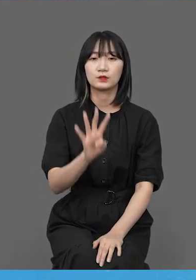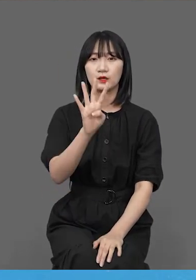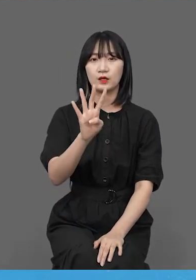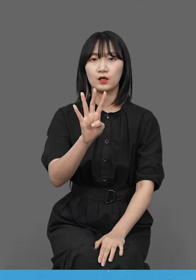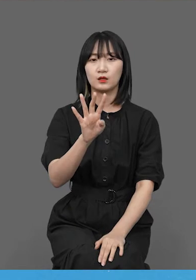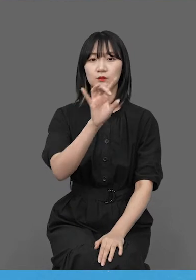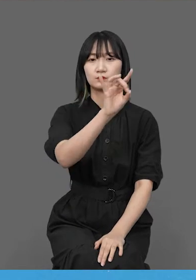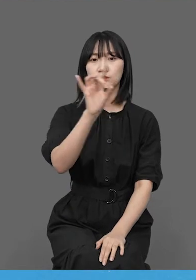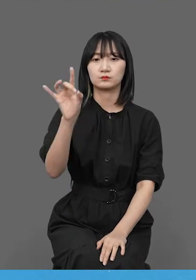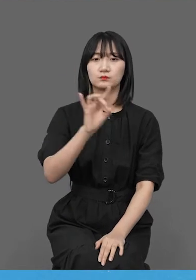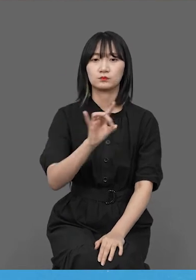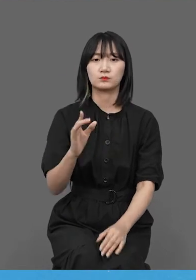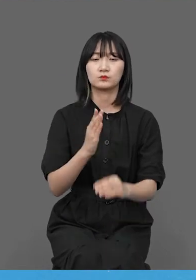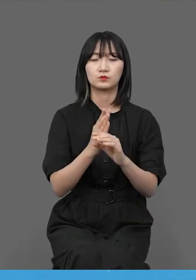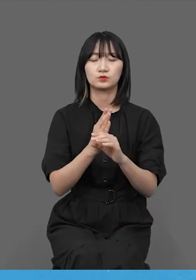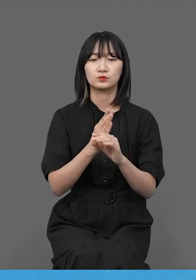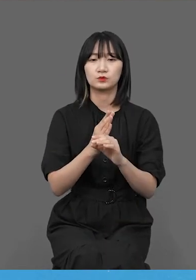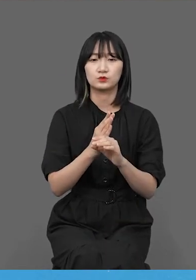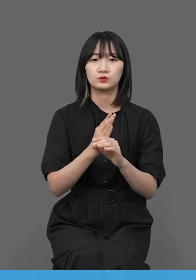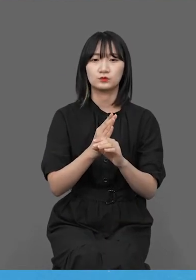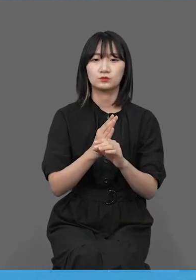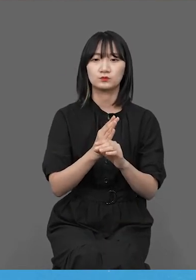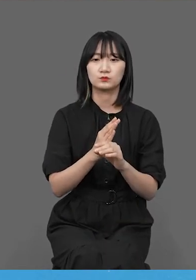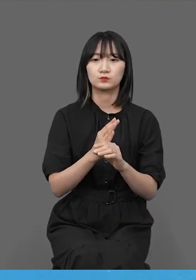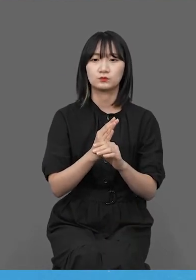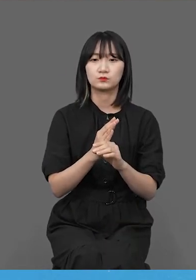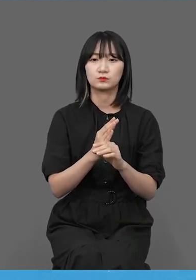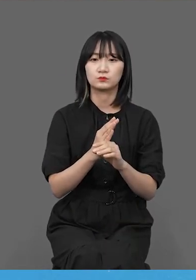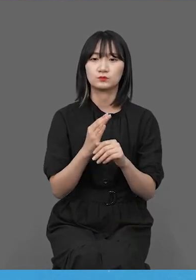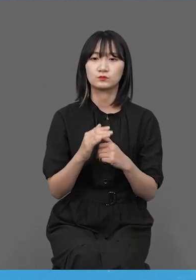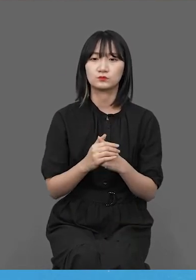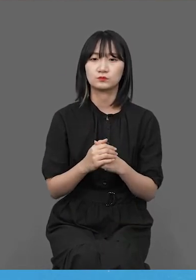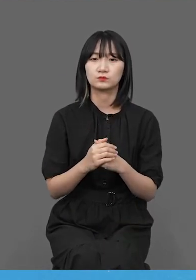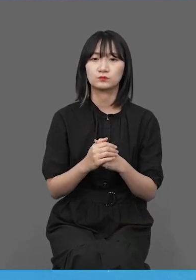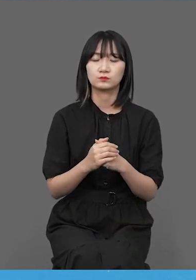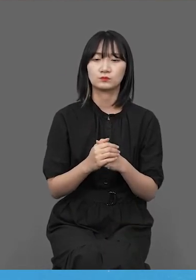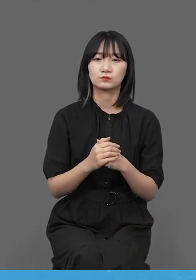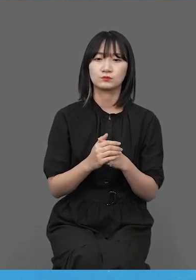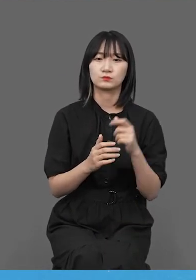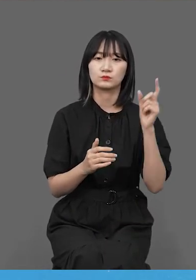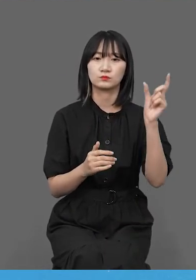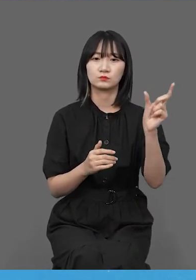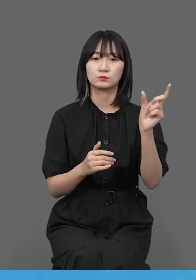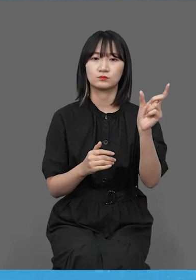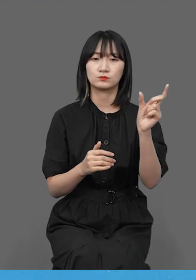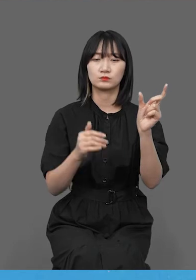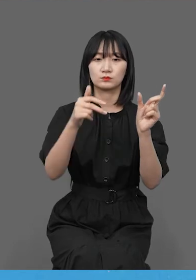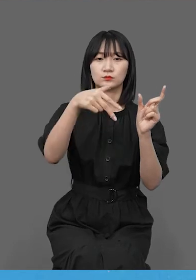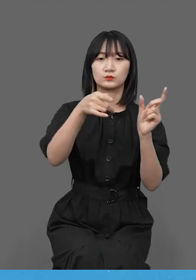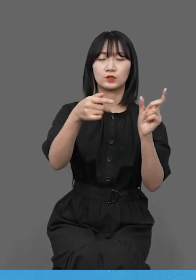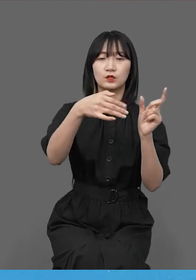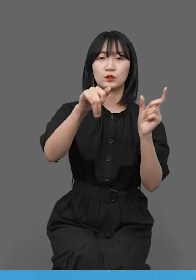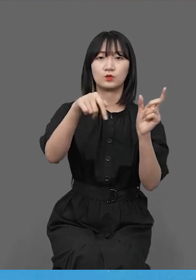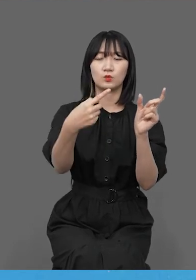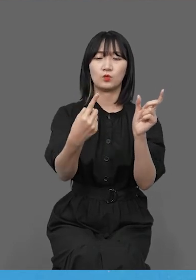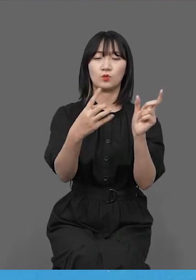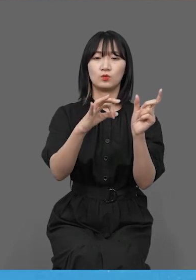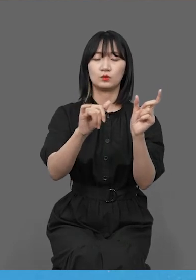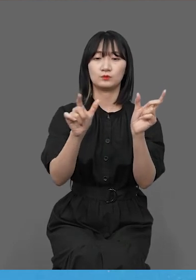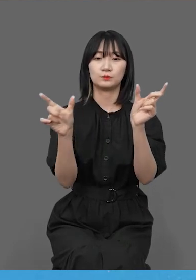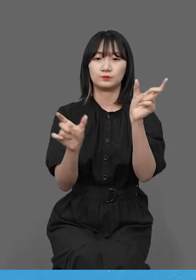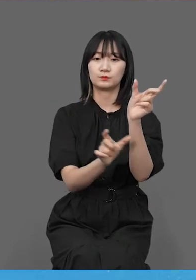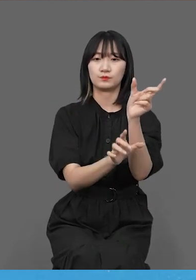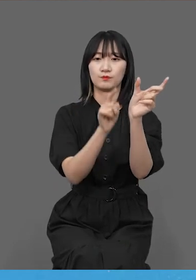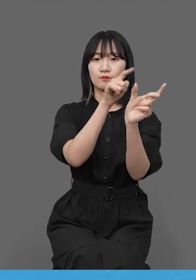중에 요 살색으로 되어 있는 부분, 이분들은 찰스 다윈서부터 시작해가지고 제리 코엔, 지금 시카고 대학의